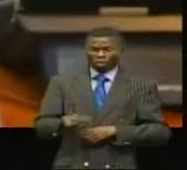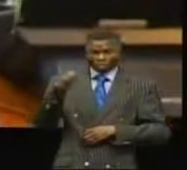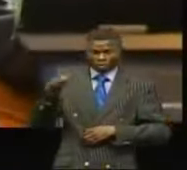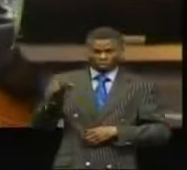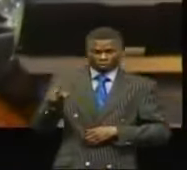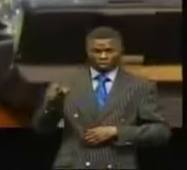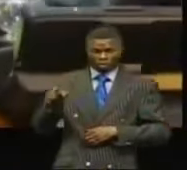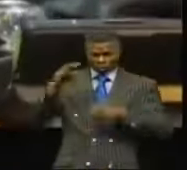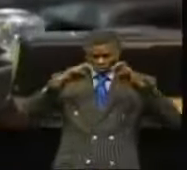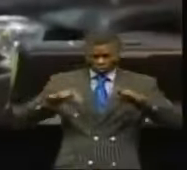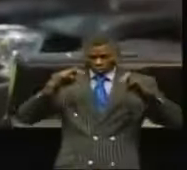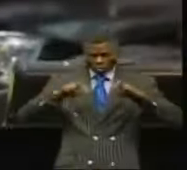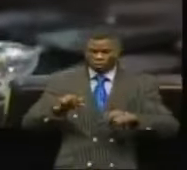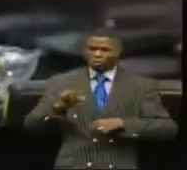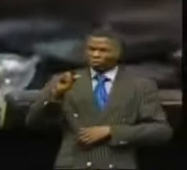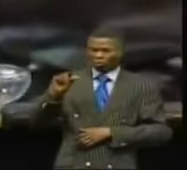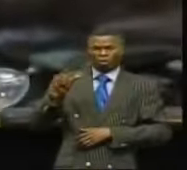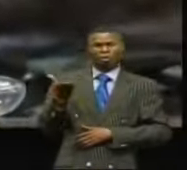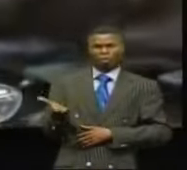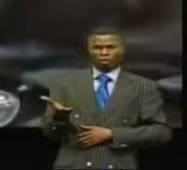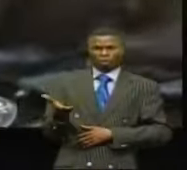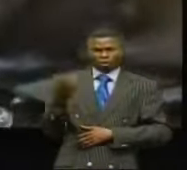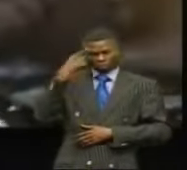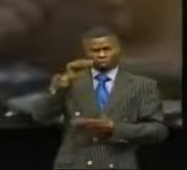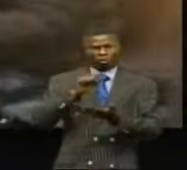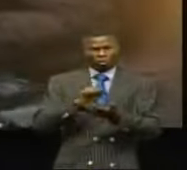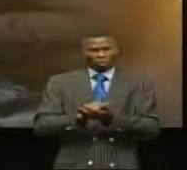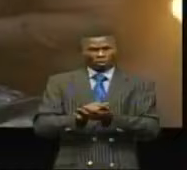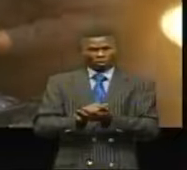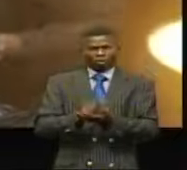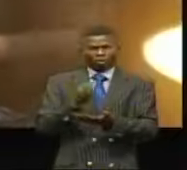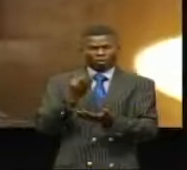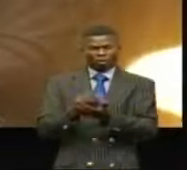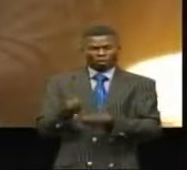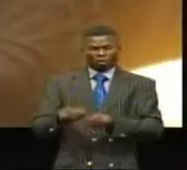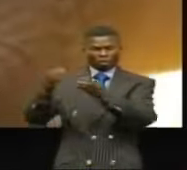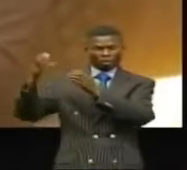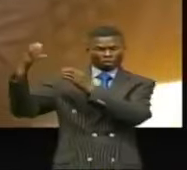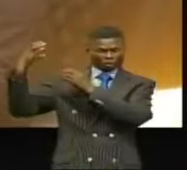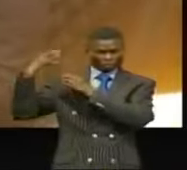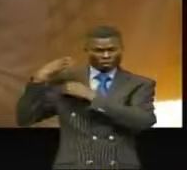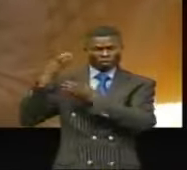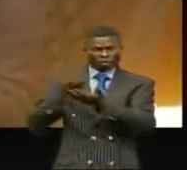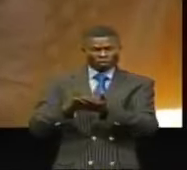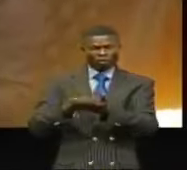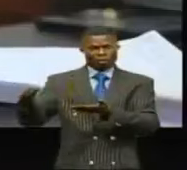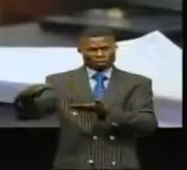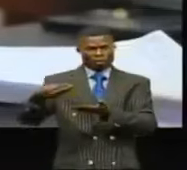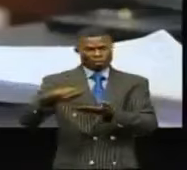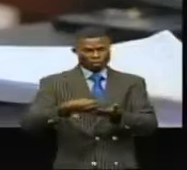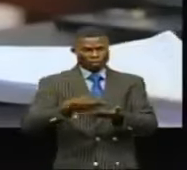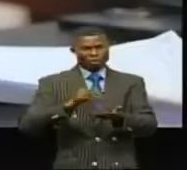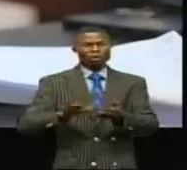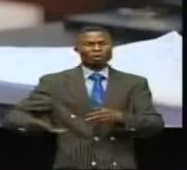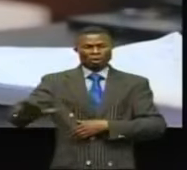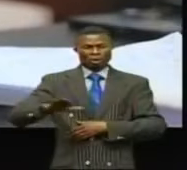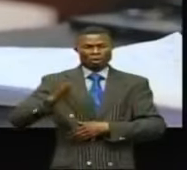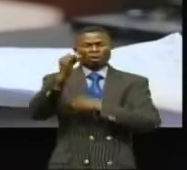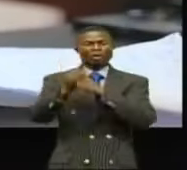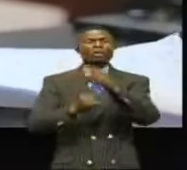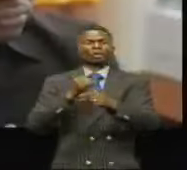de la recherche sont faibles. À ce titre, les fonds sont chargés, entre autres, de mobiliser sur le plan national et